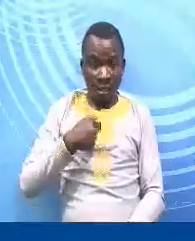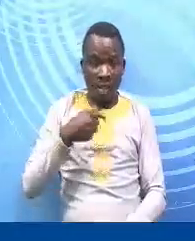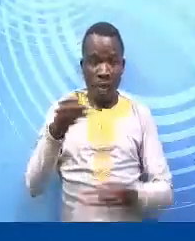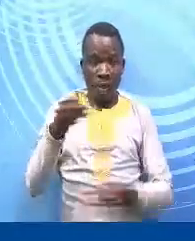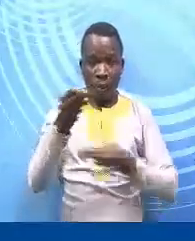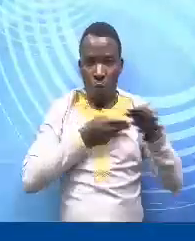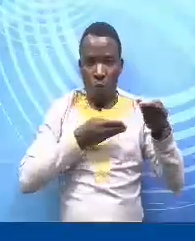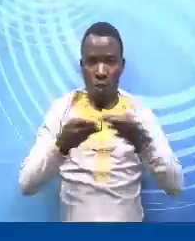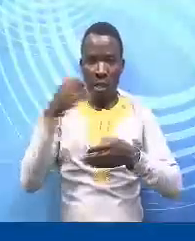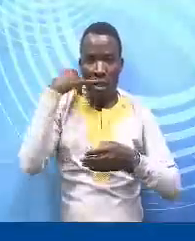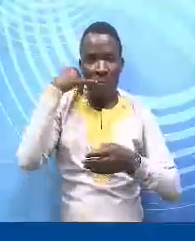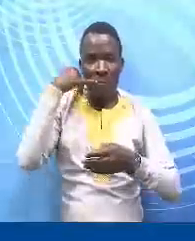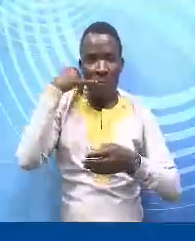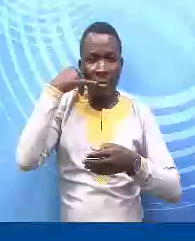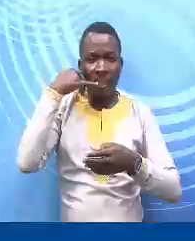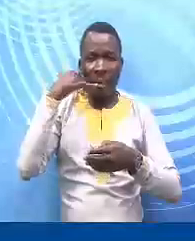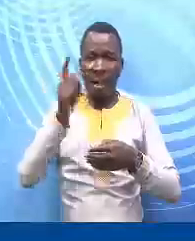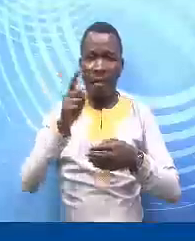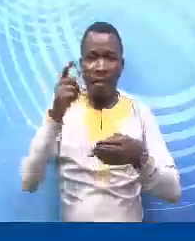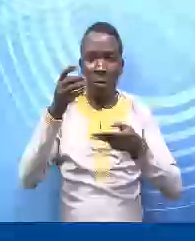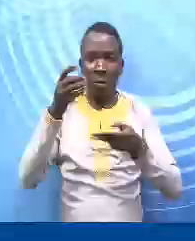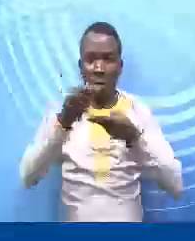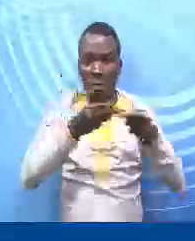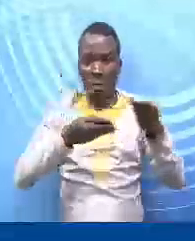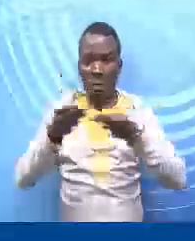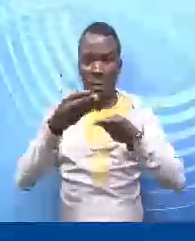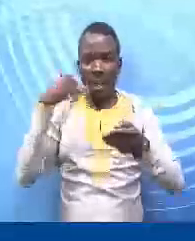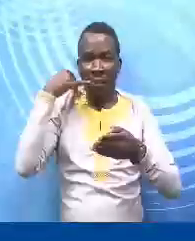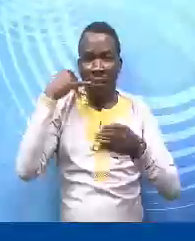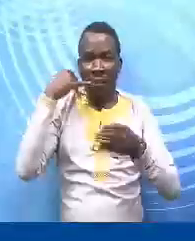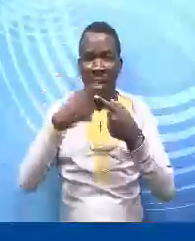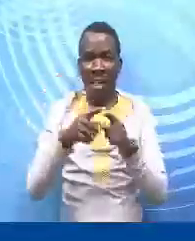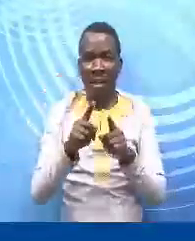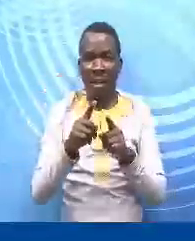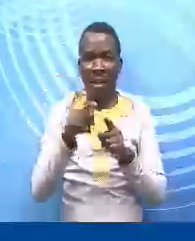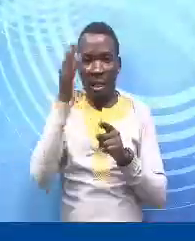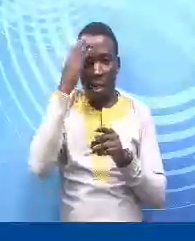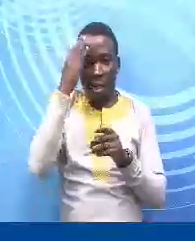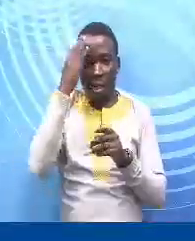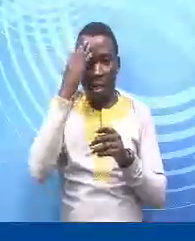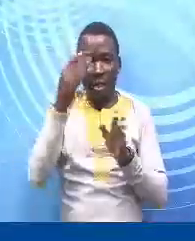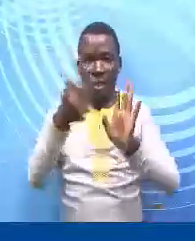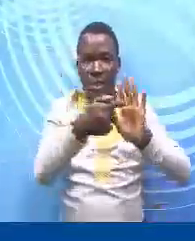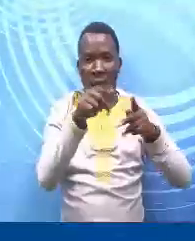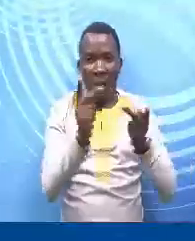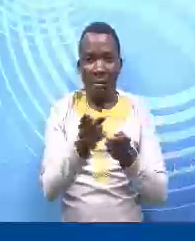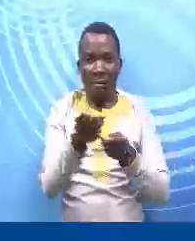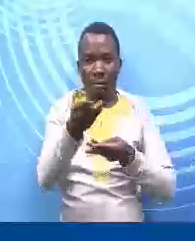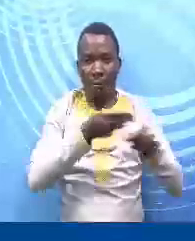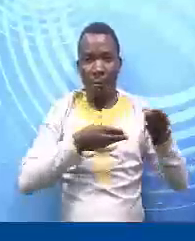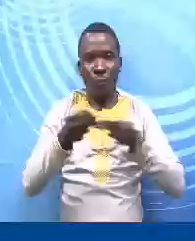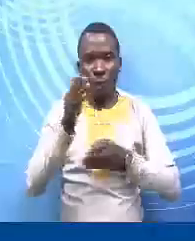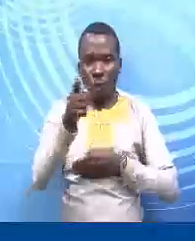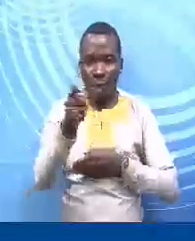ze njyewe ntabwo ncuruza telefone gusa ahubwo nuko mazi nari ngiye kumurangira aho ayigurishiriza